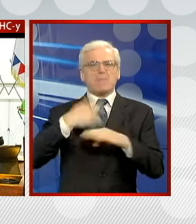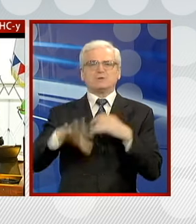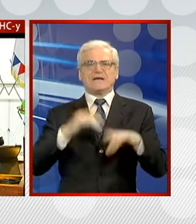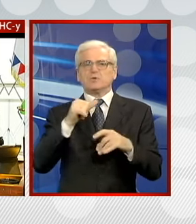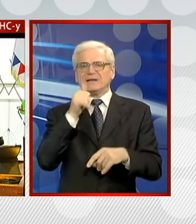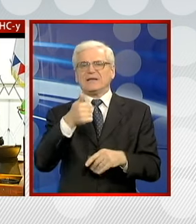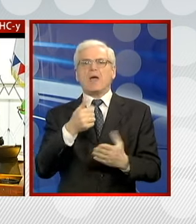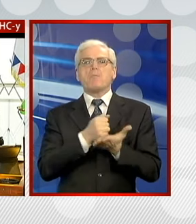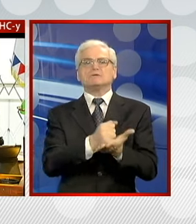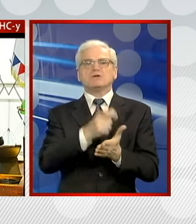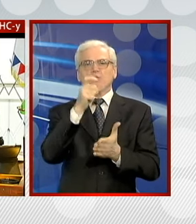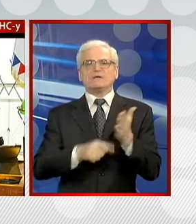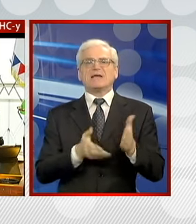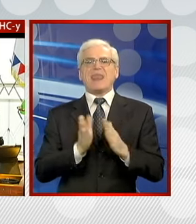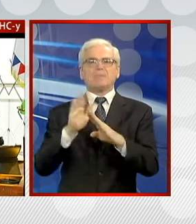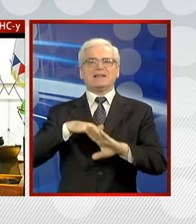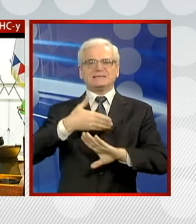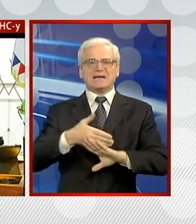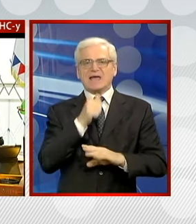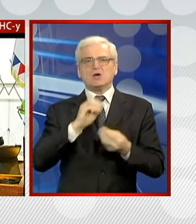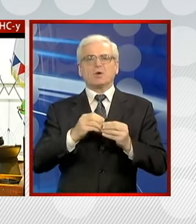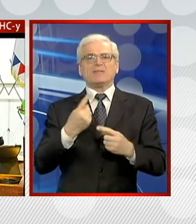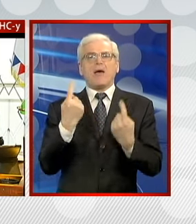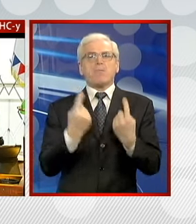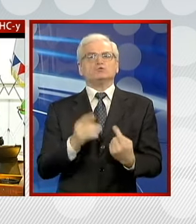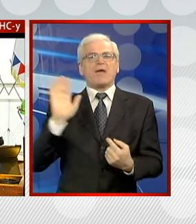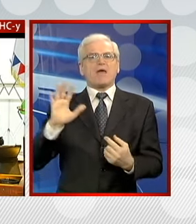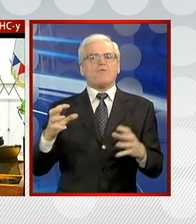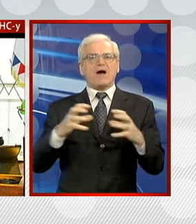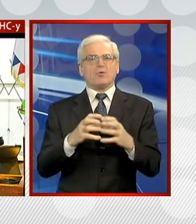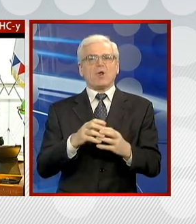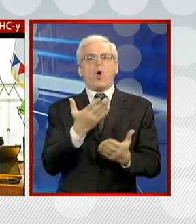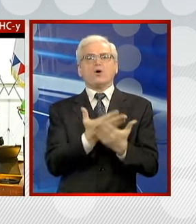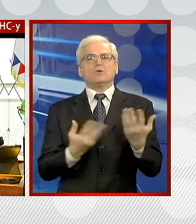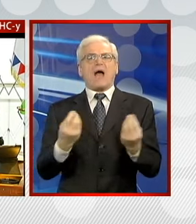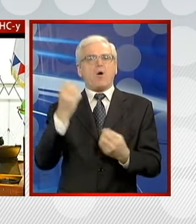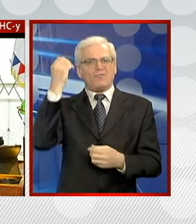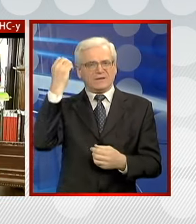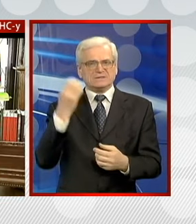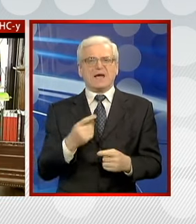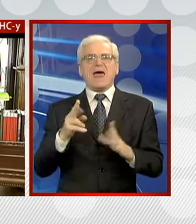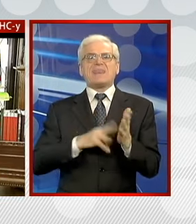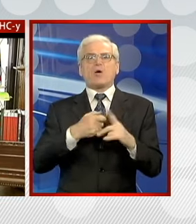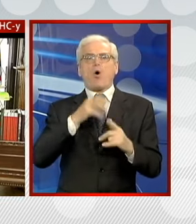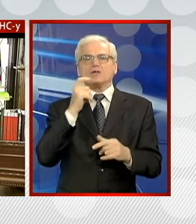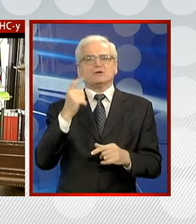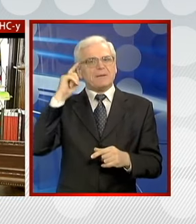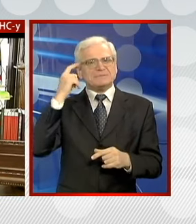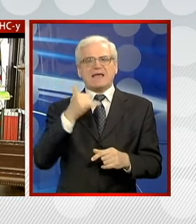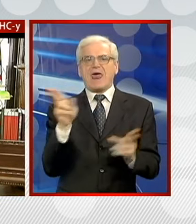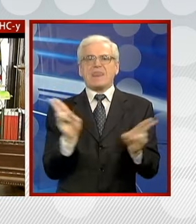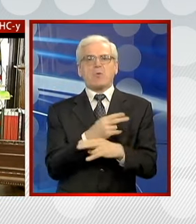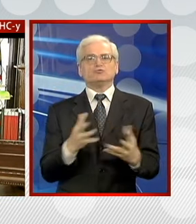poslaničku listu naprednjaka, a spekulacije da postoji Tomina kvota ocenjuje kao besmislice. Nikolić smatra da je